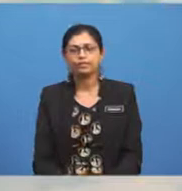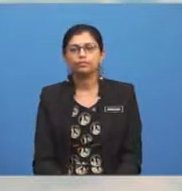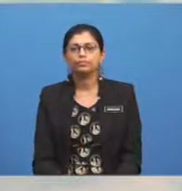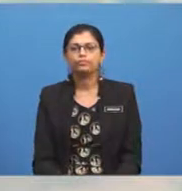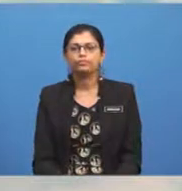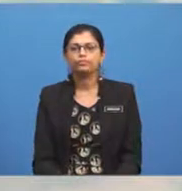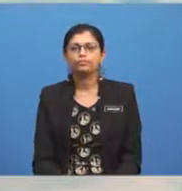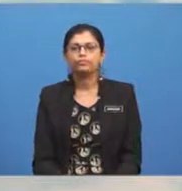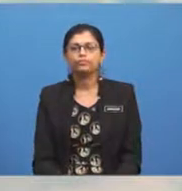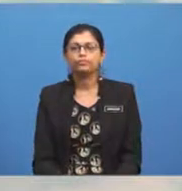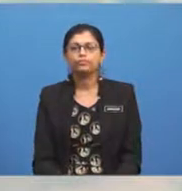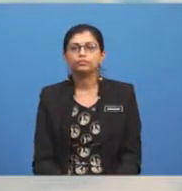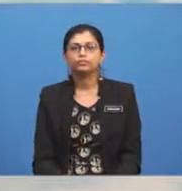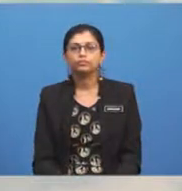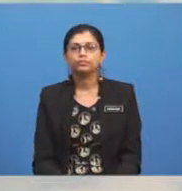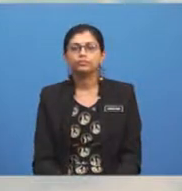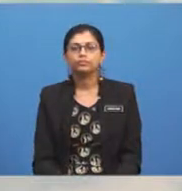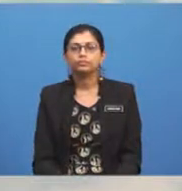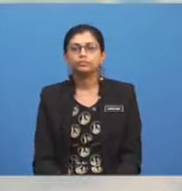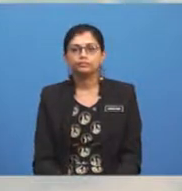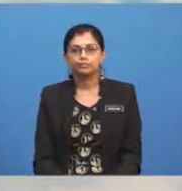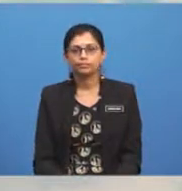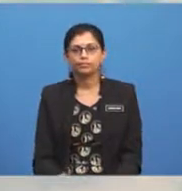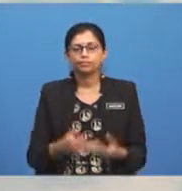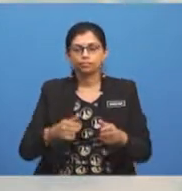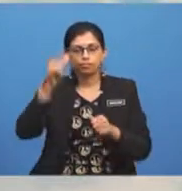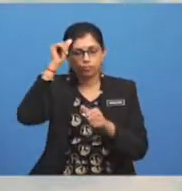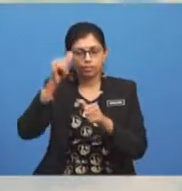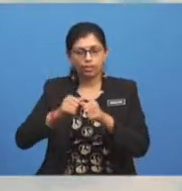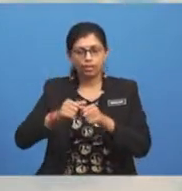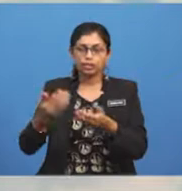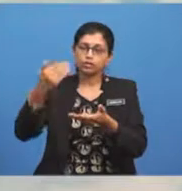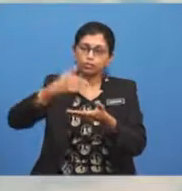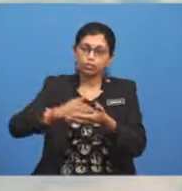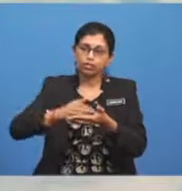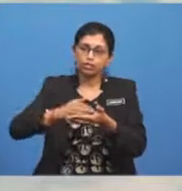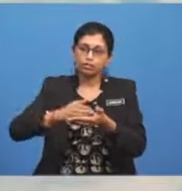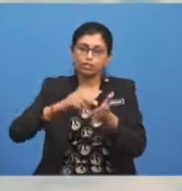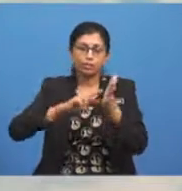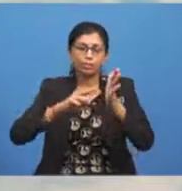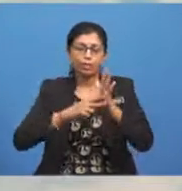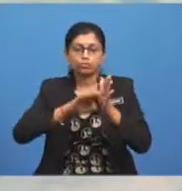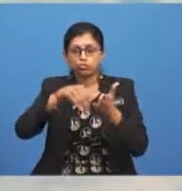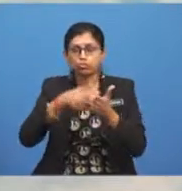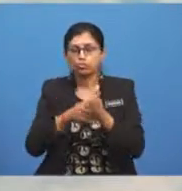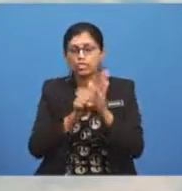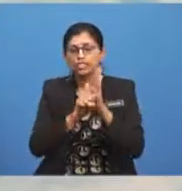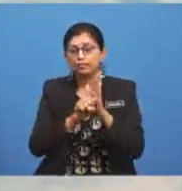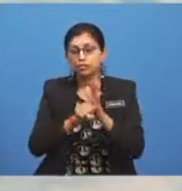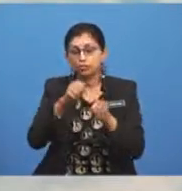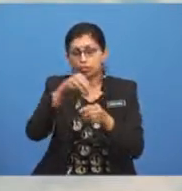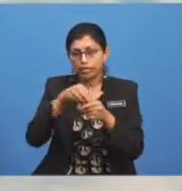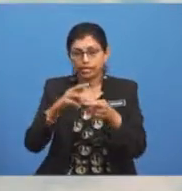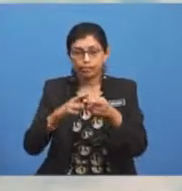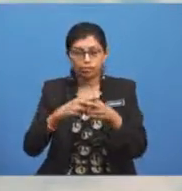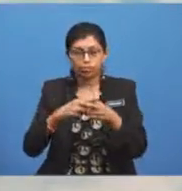R. Mari kita ingat semula apa yang dimaksudkan dengan setiap simbol-simbol dalam rumus yang